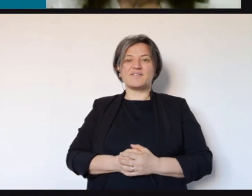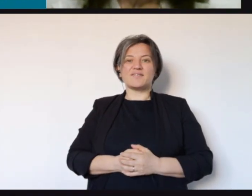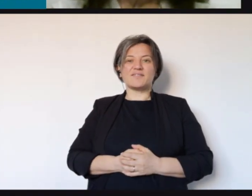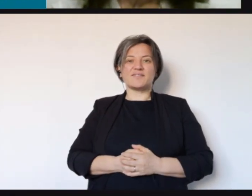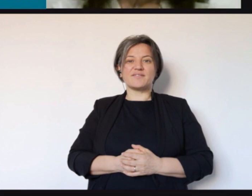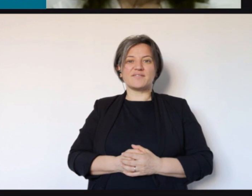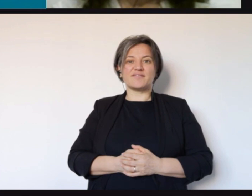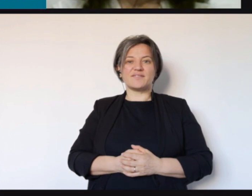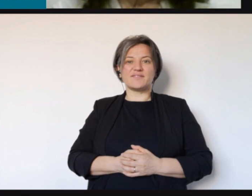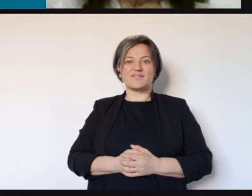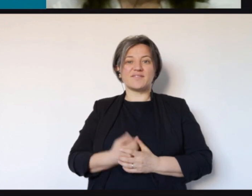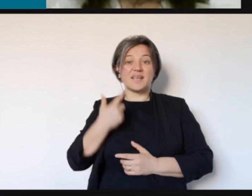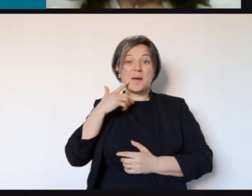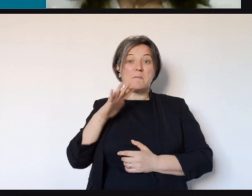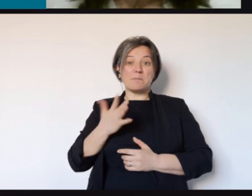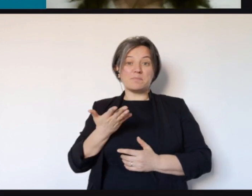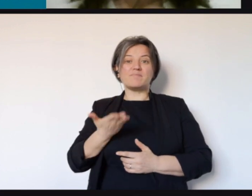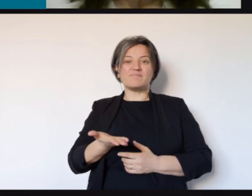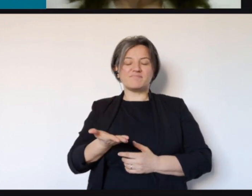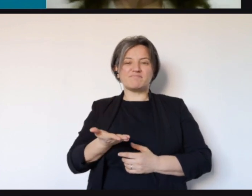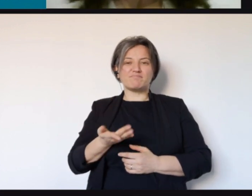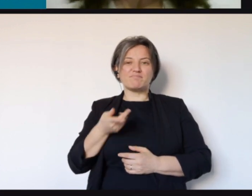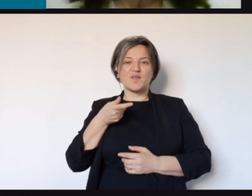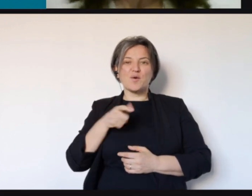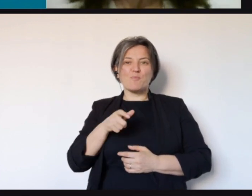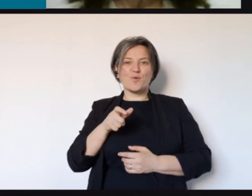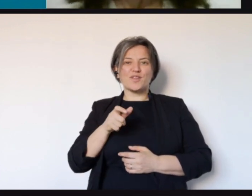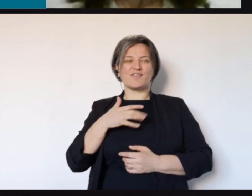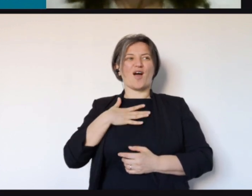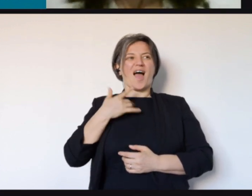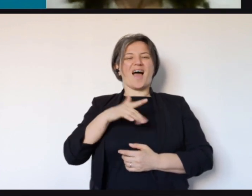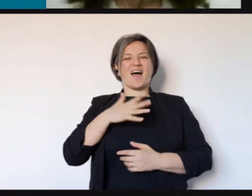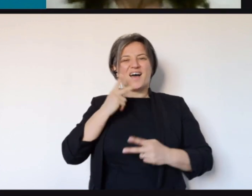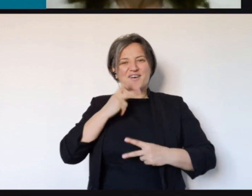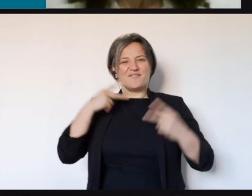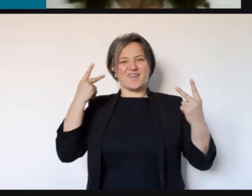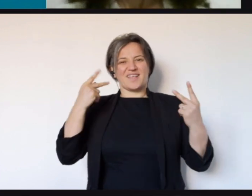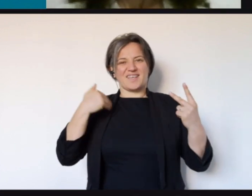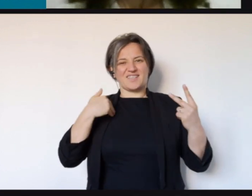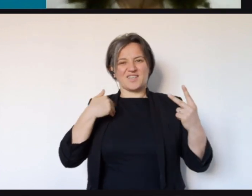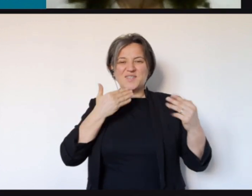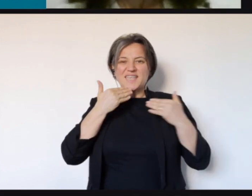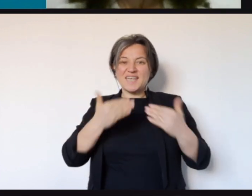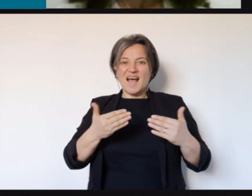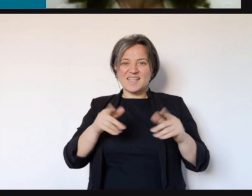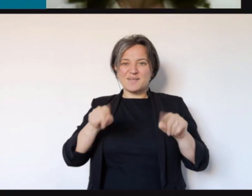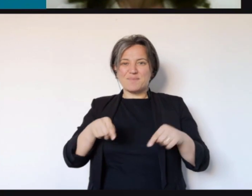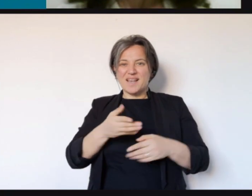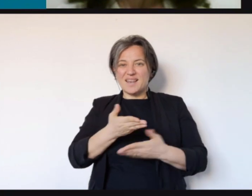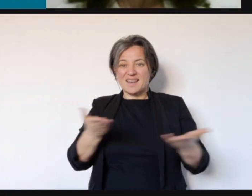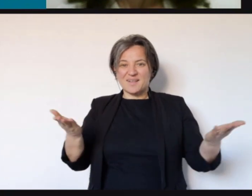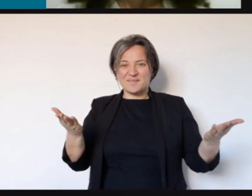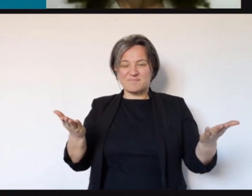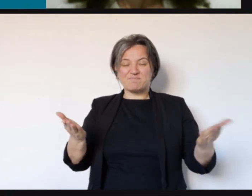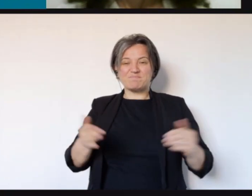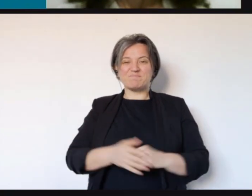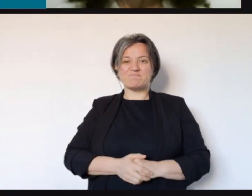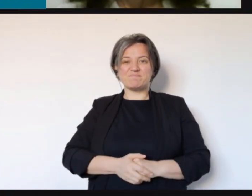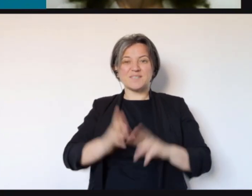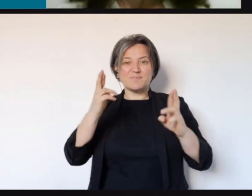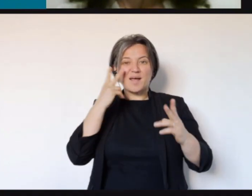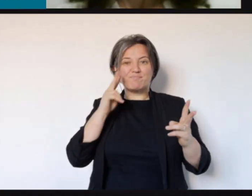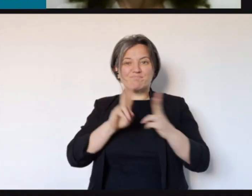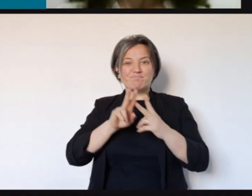un motivo per cui essere felici. Quindi grazie mille e speriamo di rivederci anche